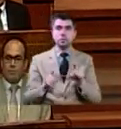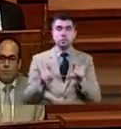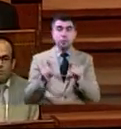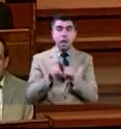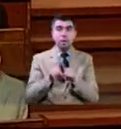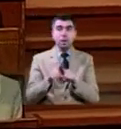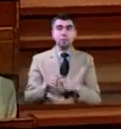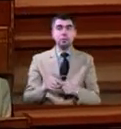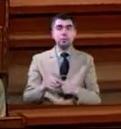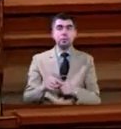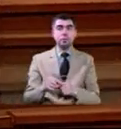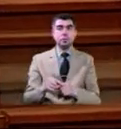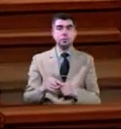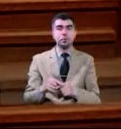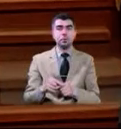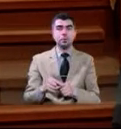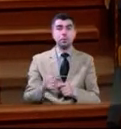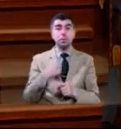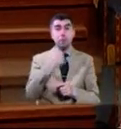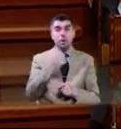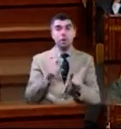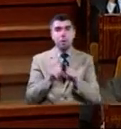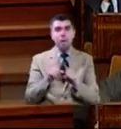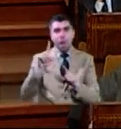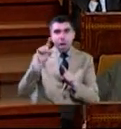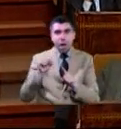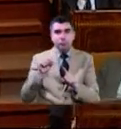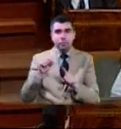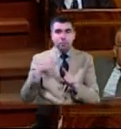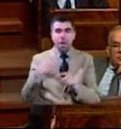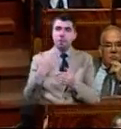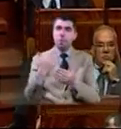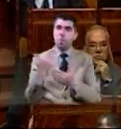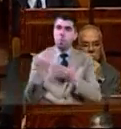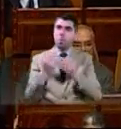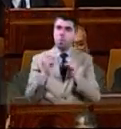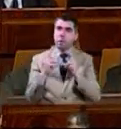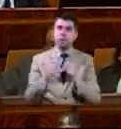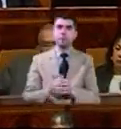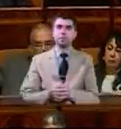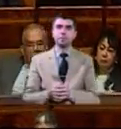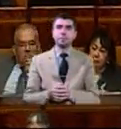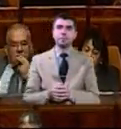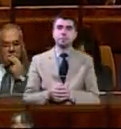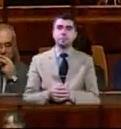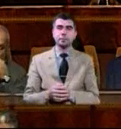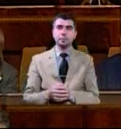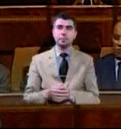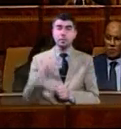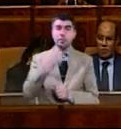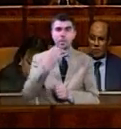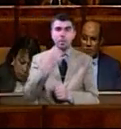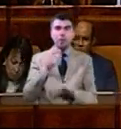فيها واحد يعني واحد النقص صحيح. انا ماشي من هذوك، سمحوا لي، كاين شي